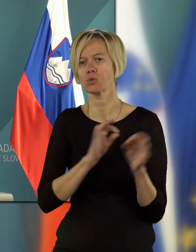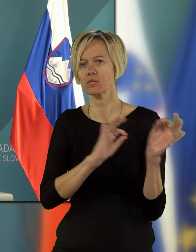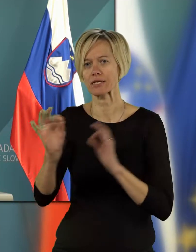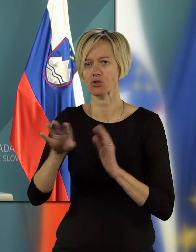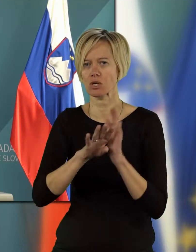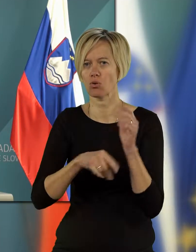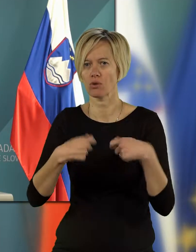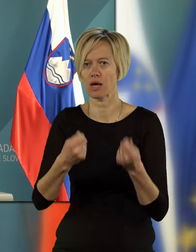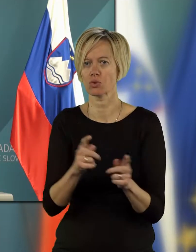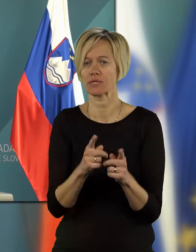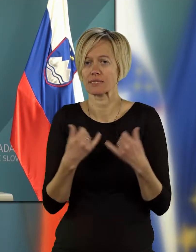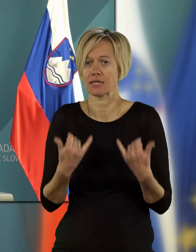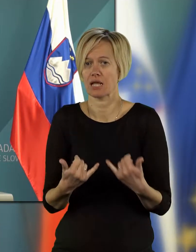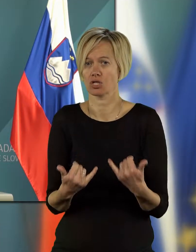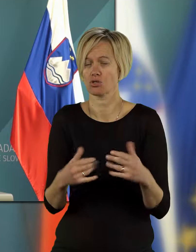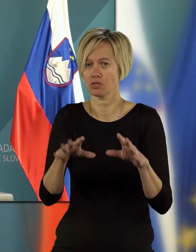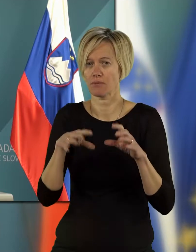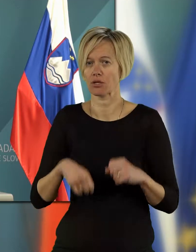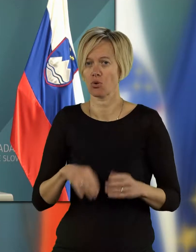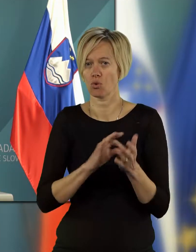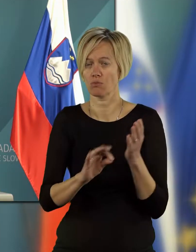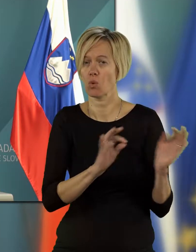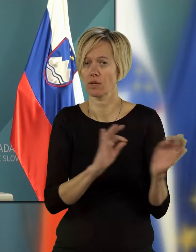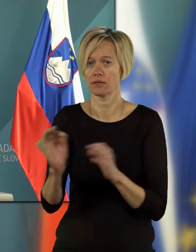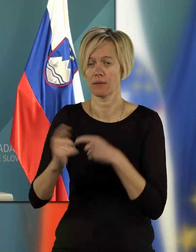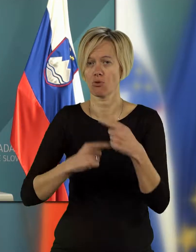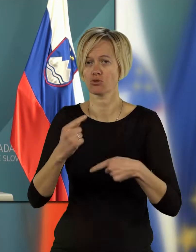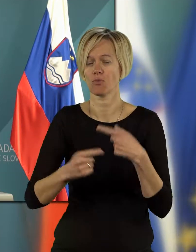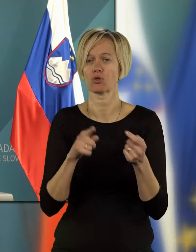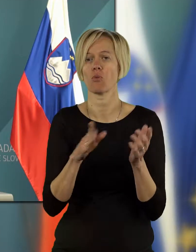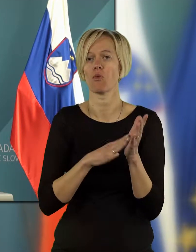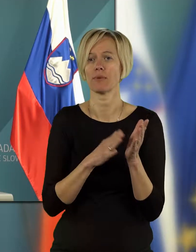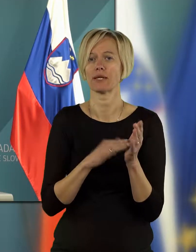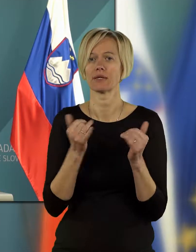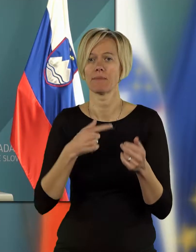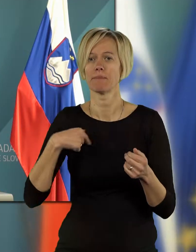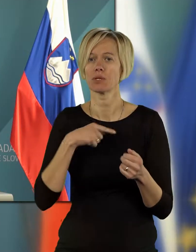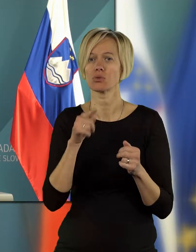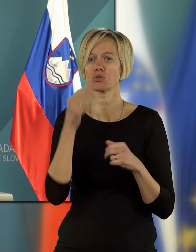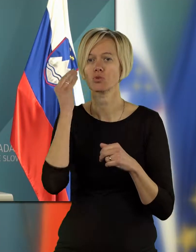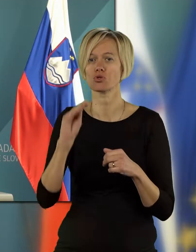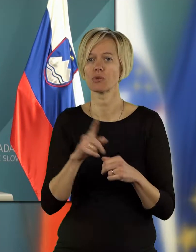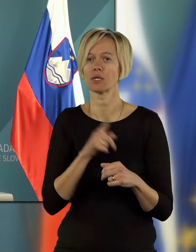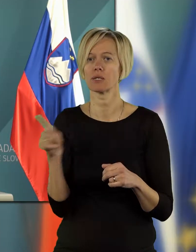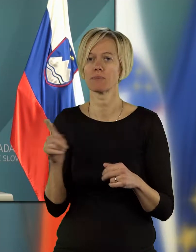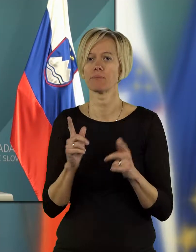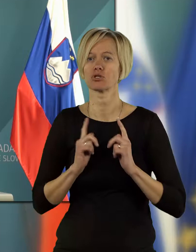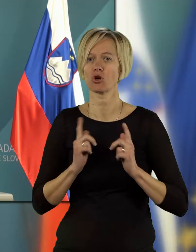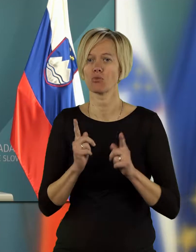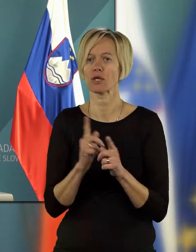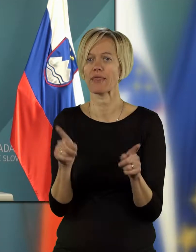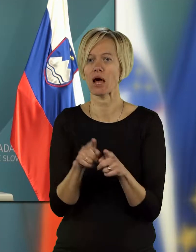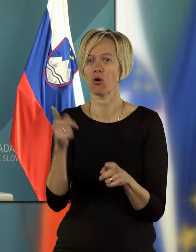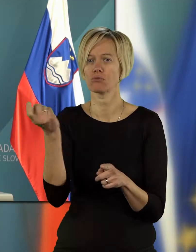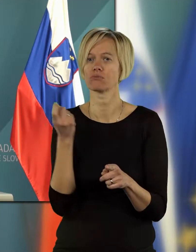ustrezno zakonodajo in pa tudi z današnjo sprejeto uredbo uredili postopek, kar pomeni, da mi to spoštujemo in pričakujemo